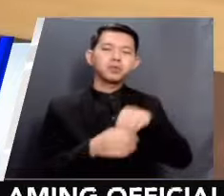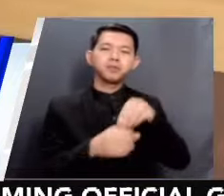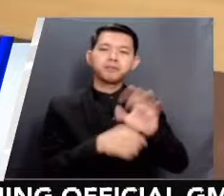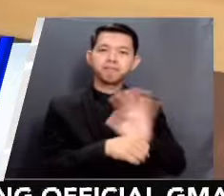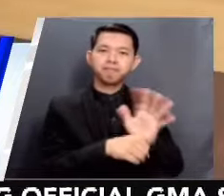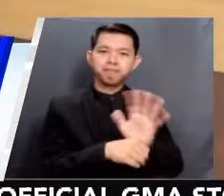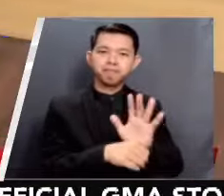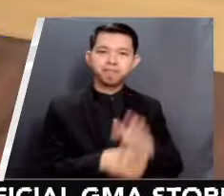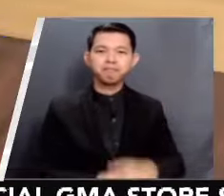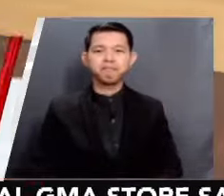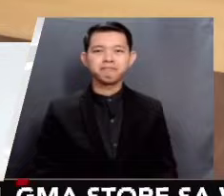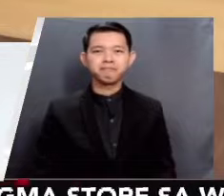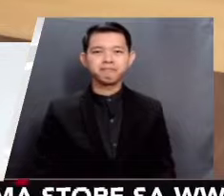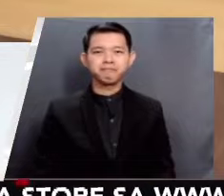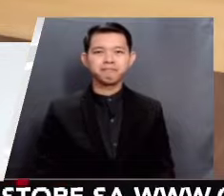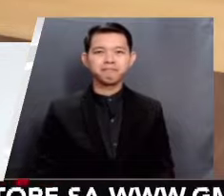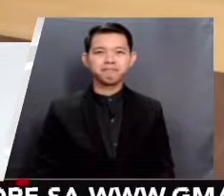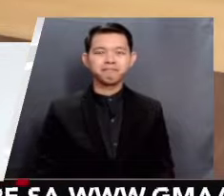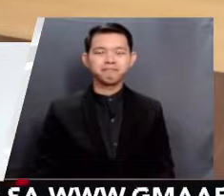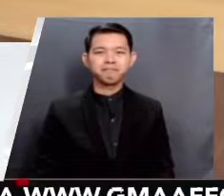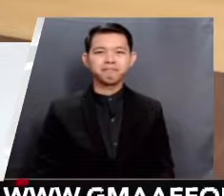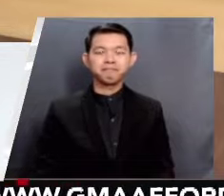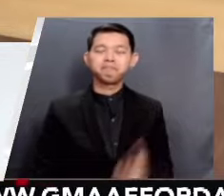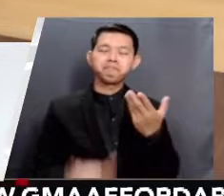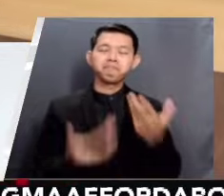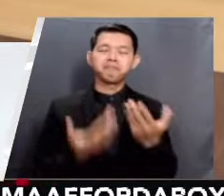I think when I said I love you,